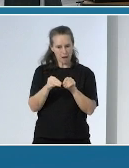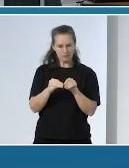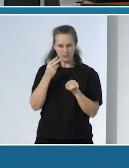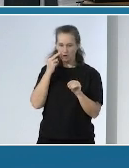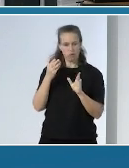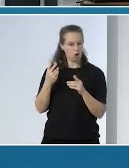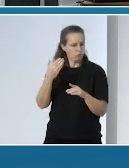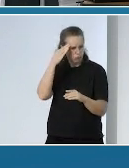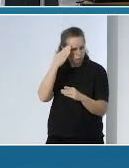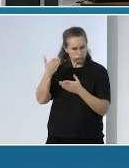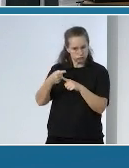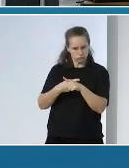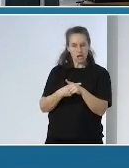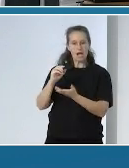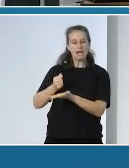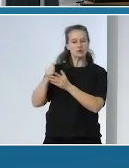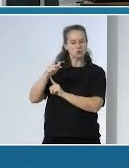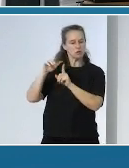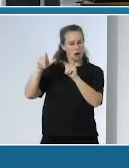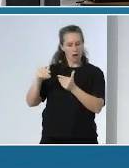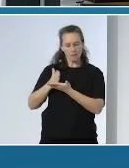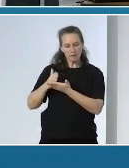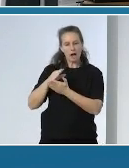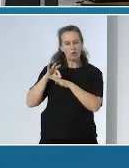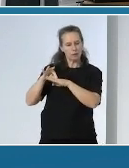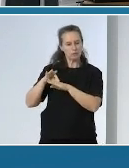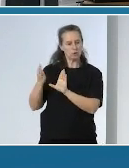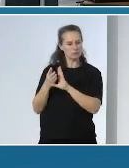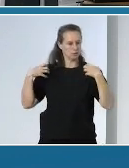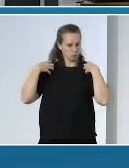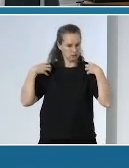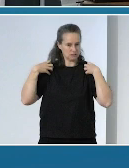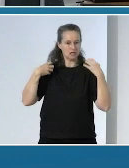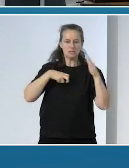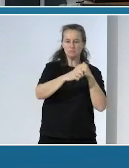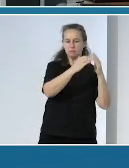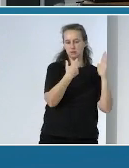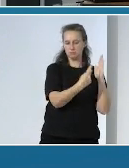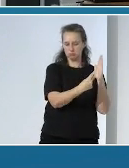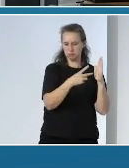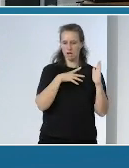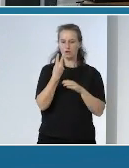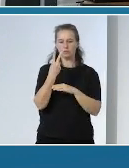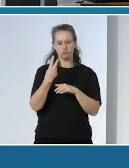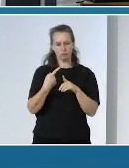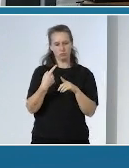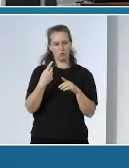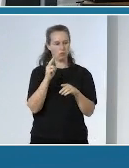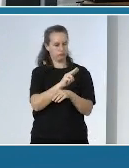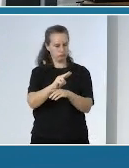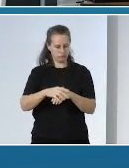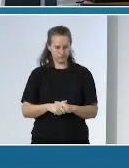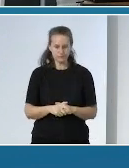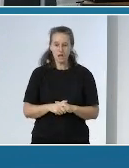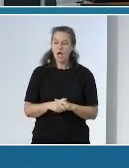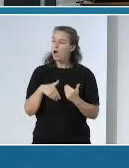Et puis, il y a l'assistante sociale qui prépare l'accompagnement psychomote à domicile en faisant 2 visites.